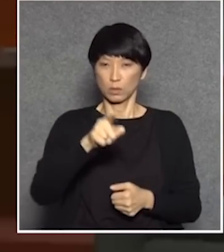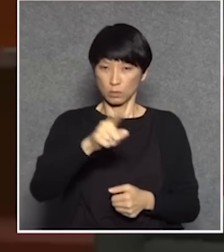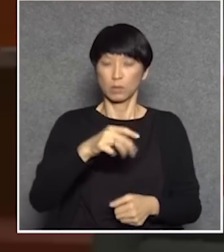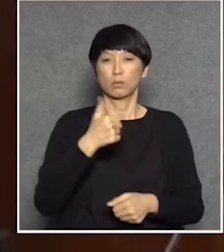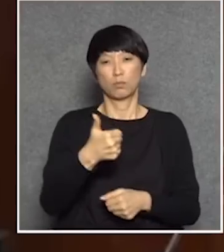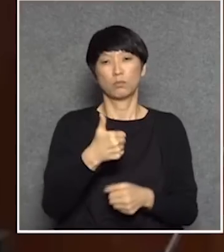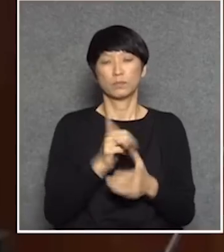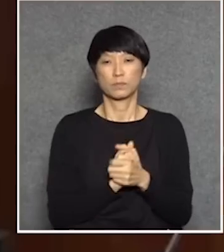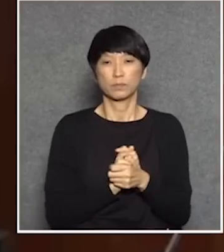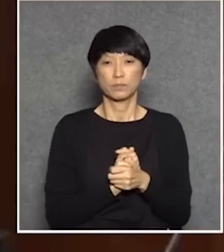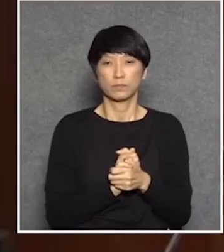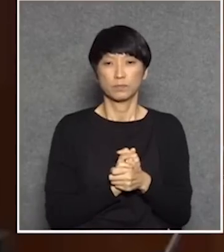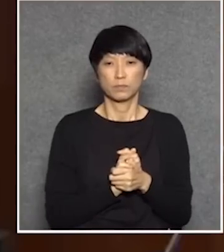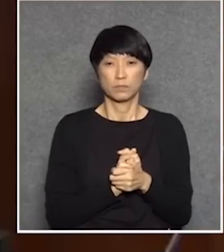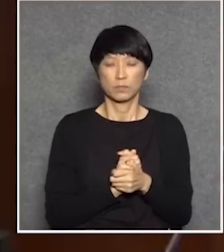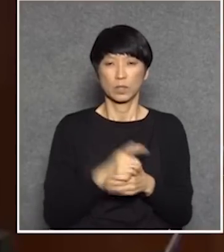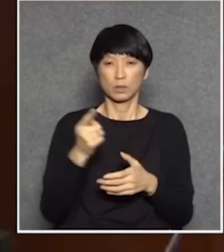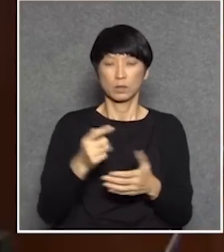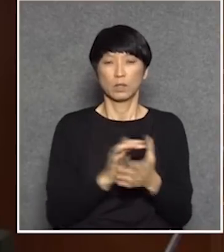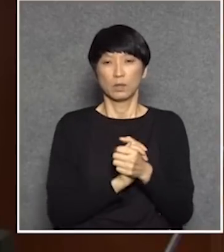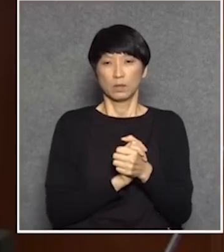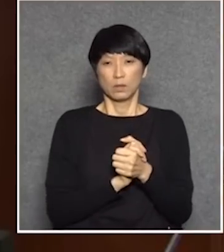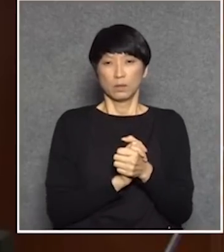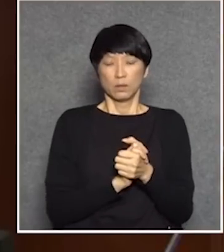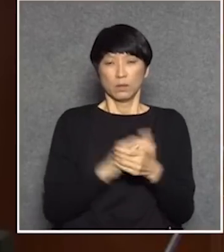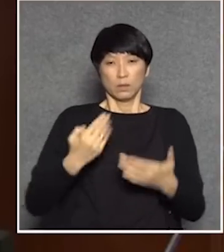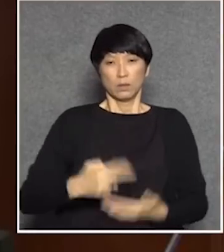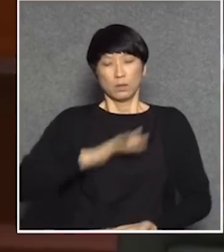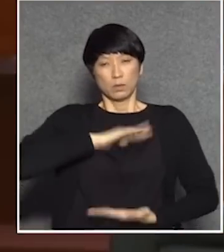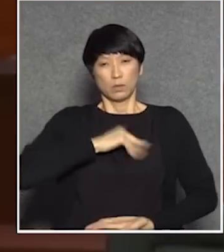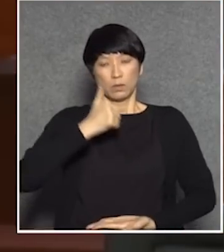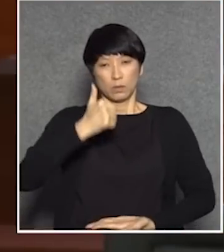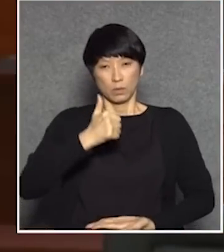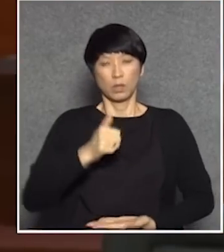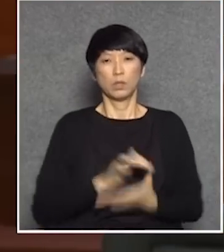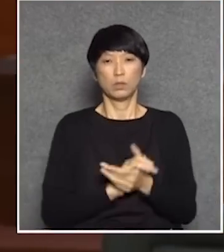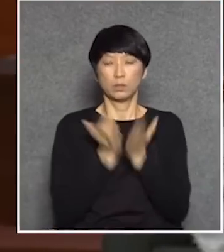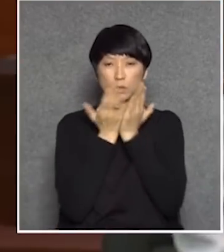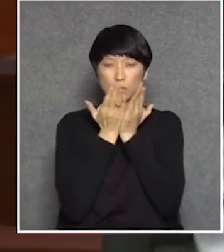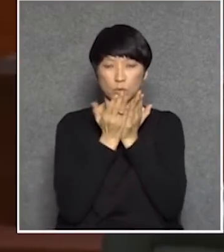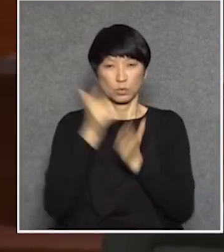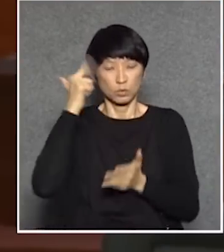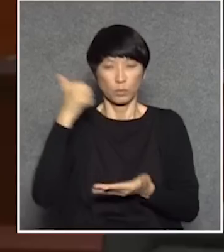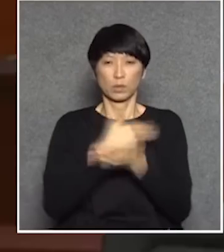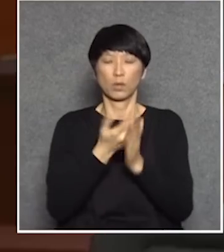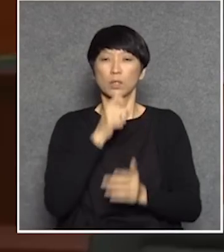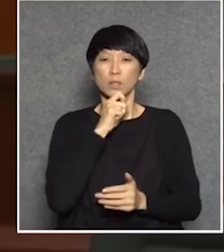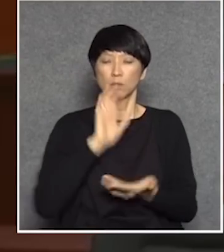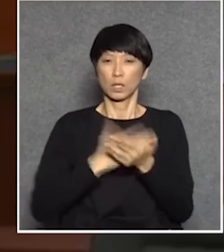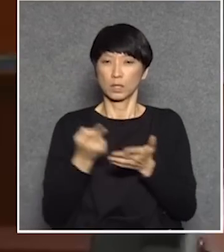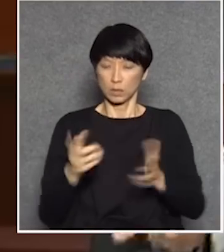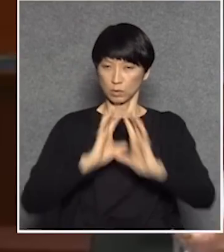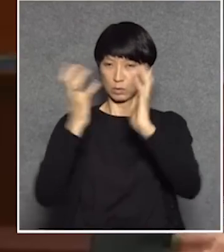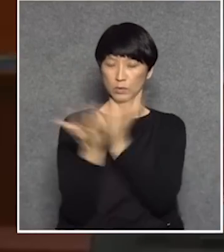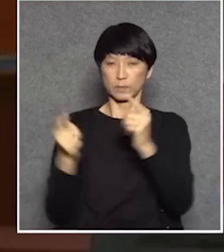啦，係咪？真係事先氣色，而後文藝啦，係咪？真係財德兼備得未？但係呢一班你睇到，喂，